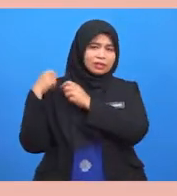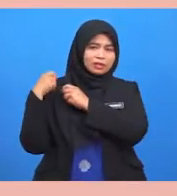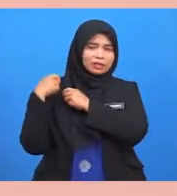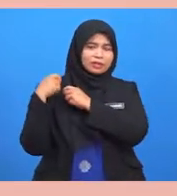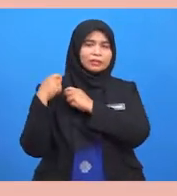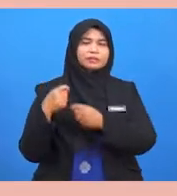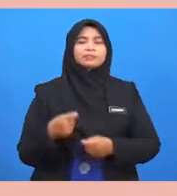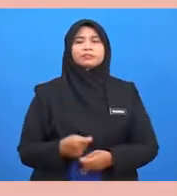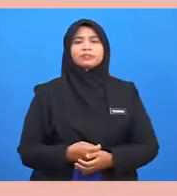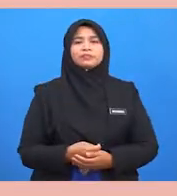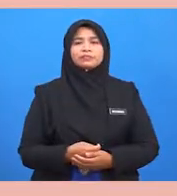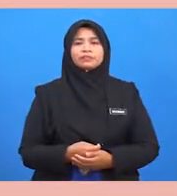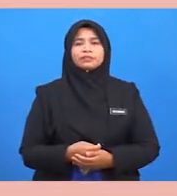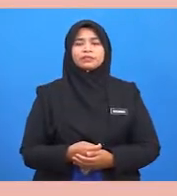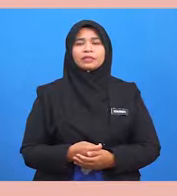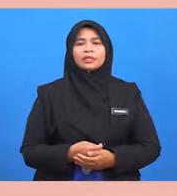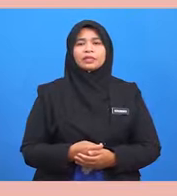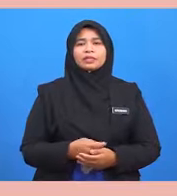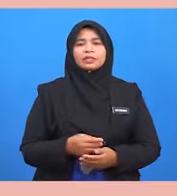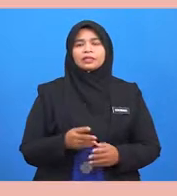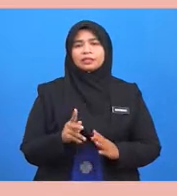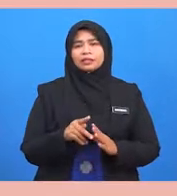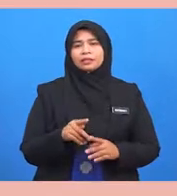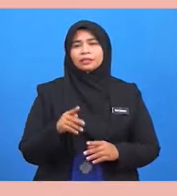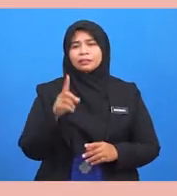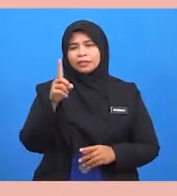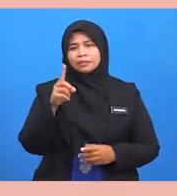terhadap pimpinan kita? Situasi pertama.